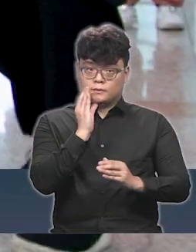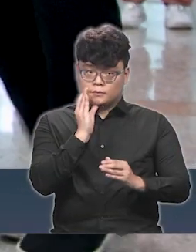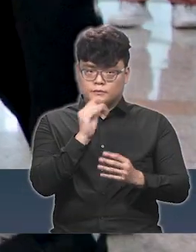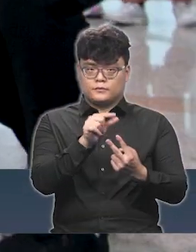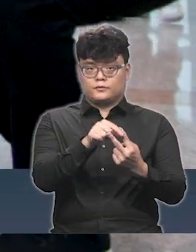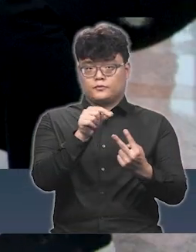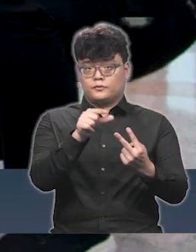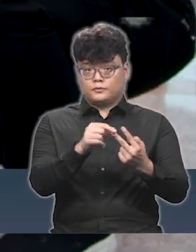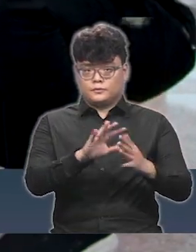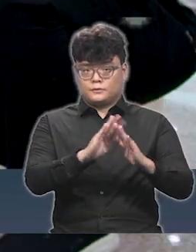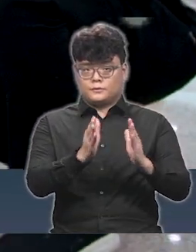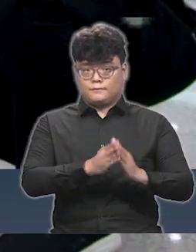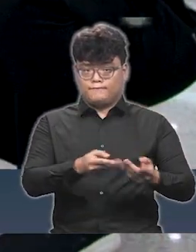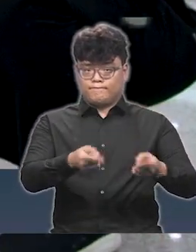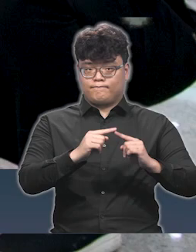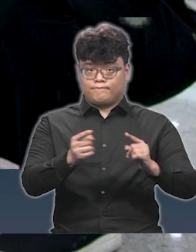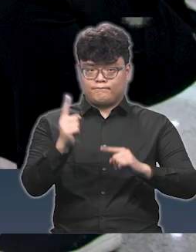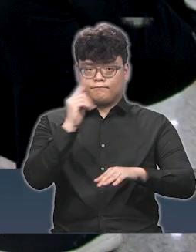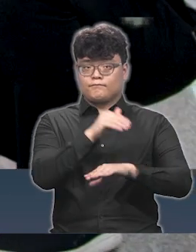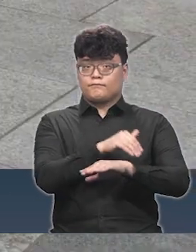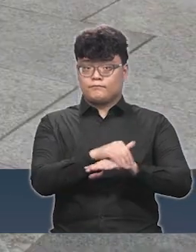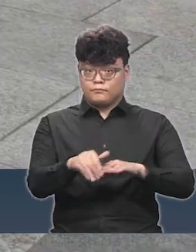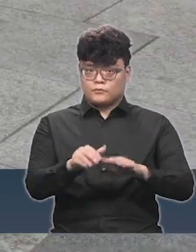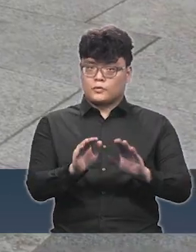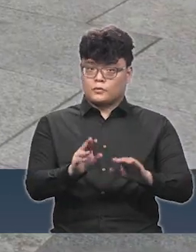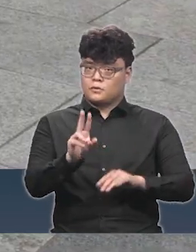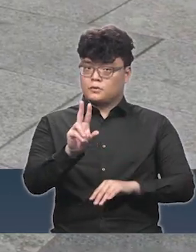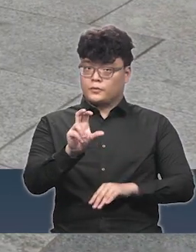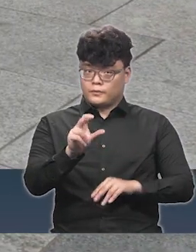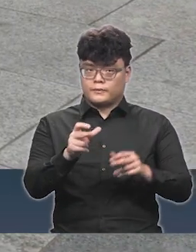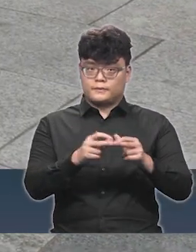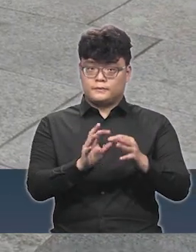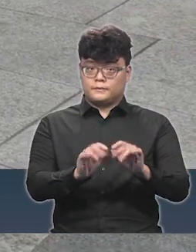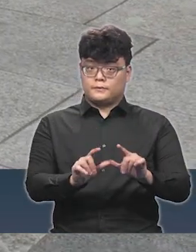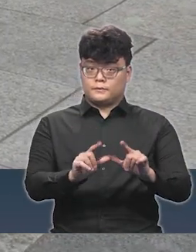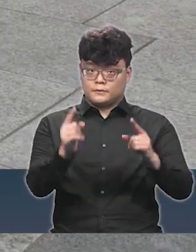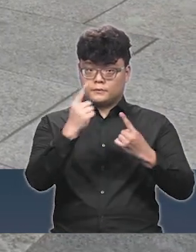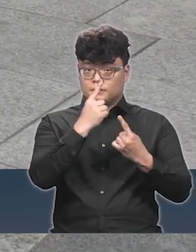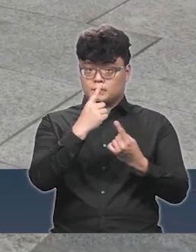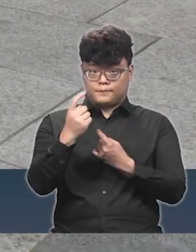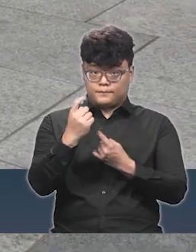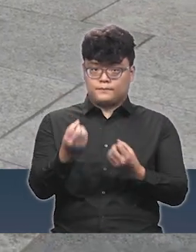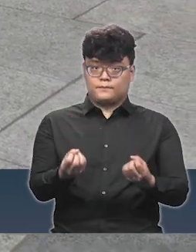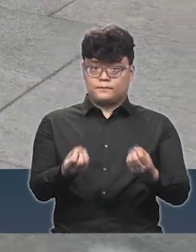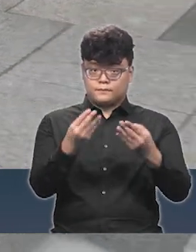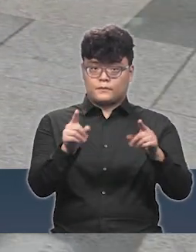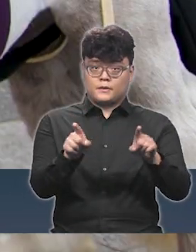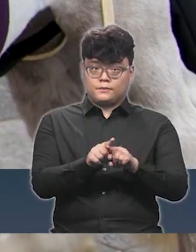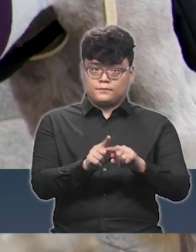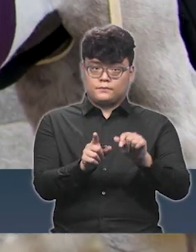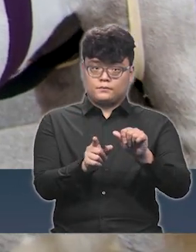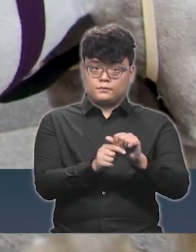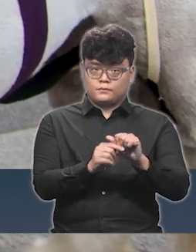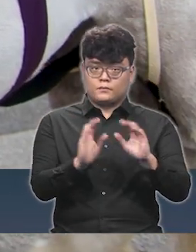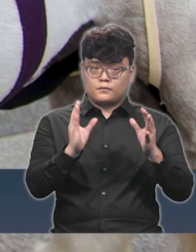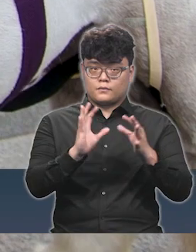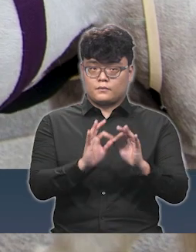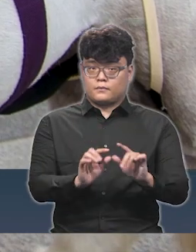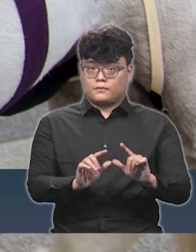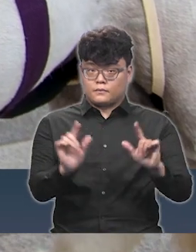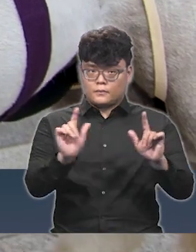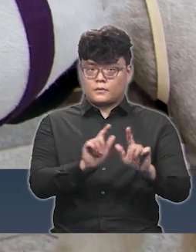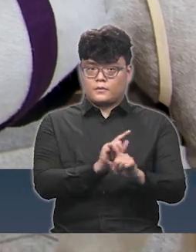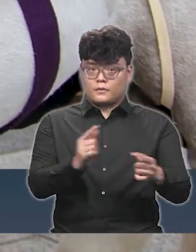행사에 참여할 예정입니다 이달 25일 장애인의 날 기념 행사와 5월 어린이 날 행사에 참여해